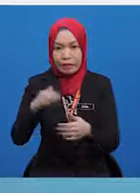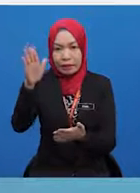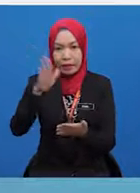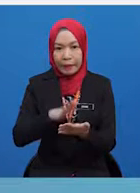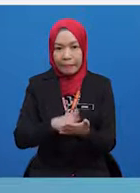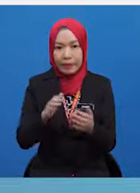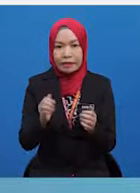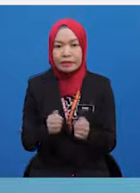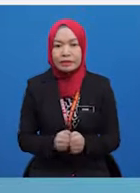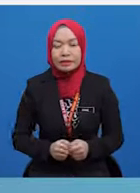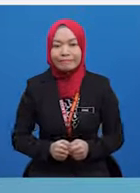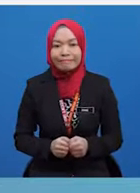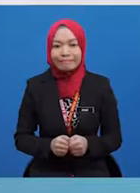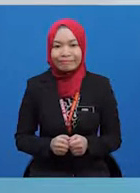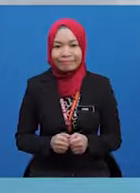yang bersesuaian.